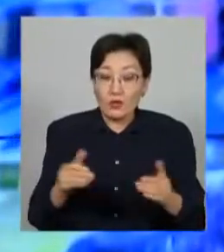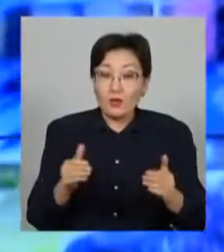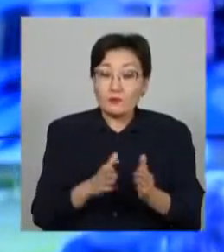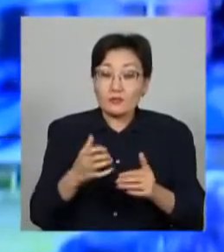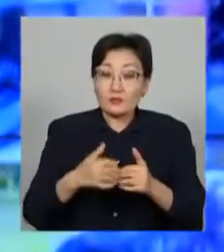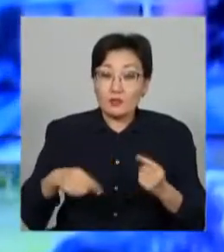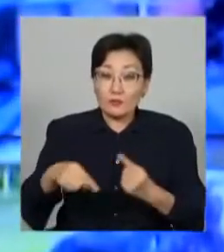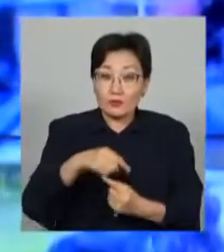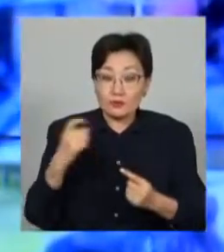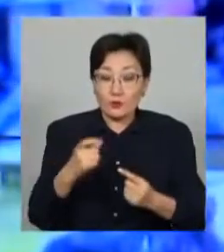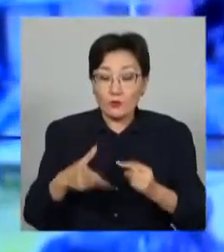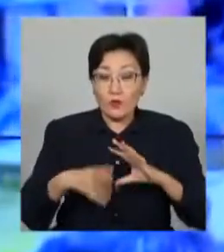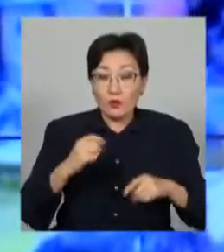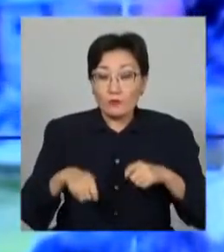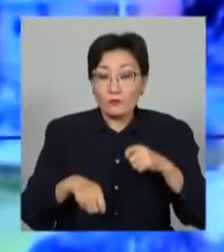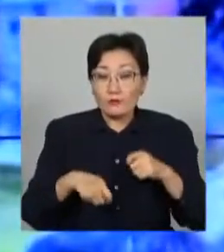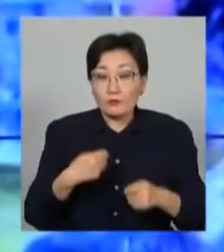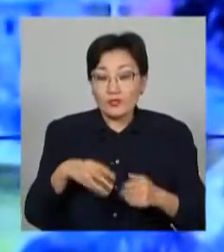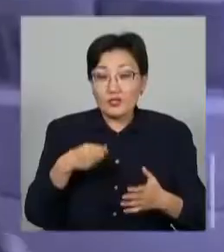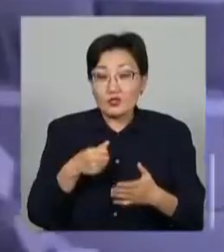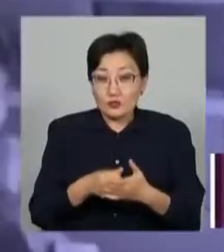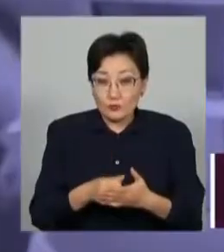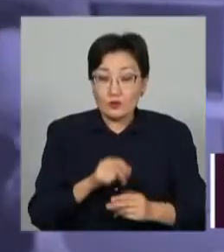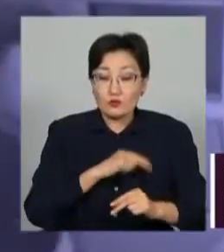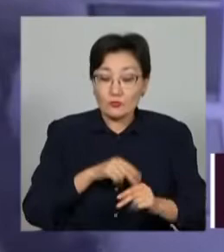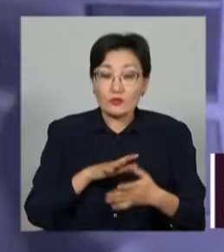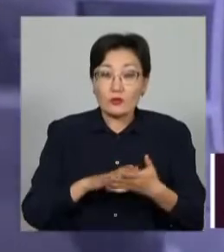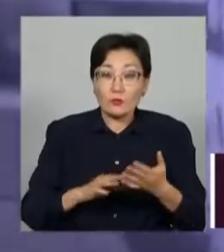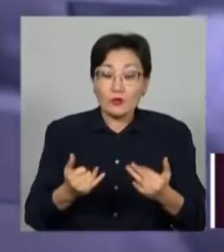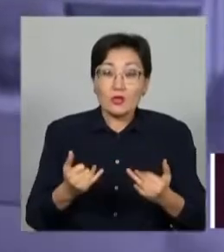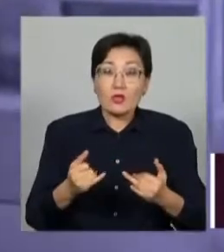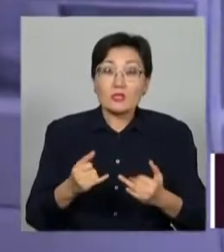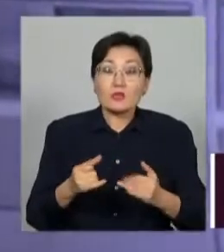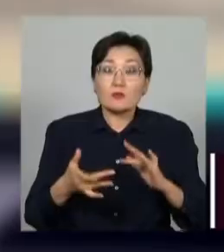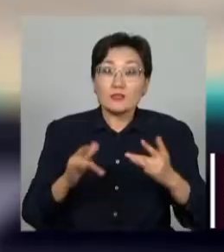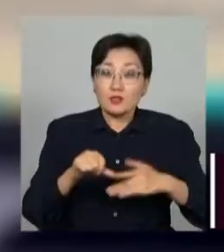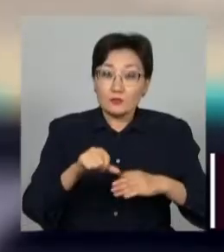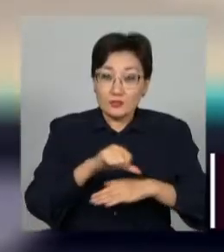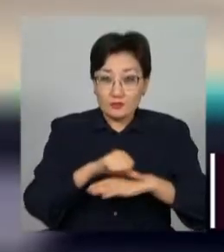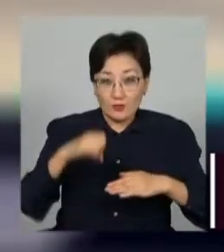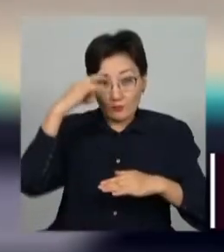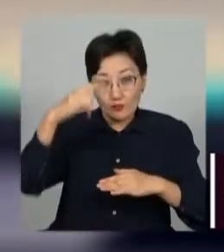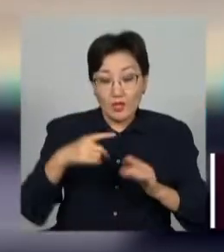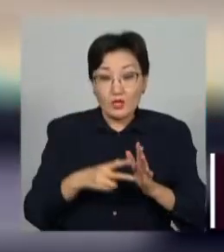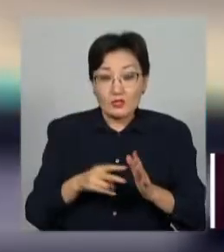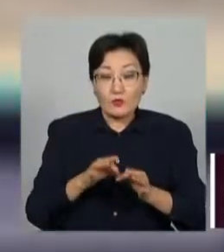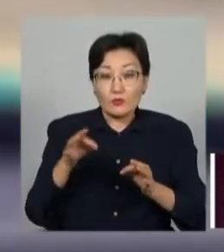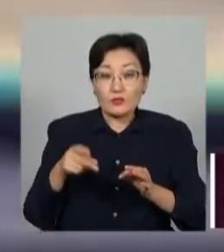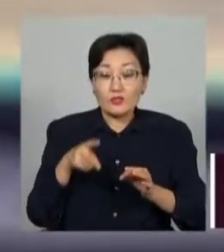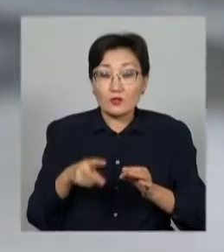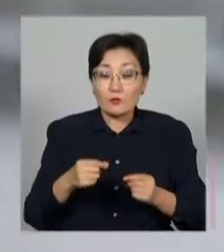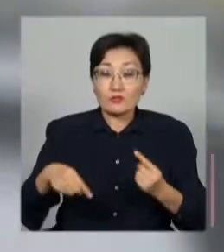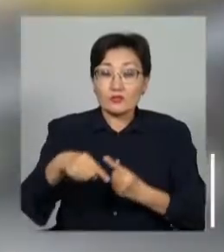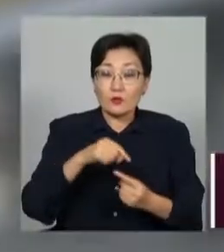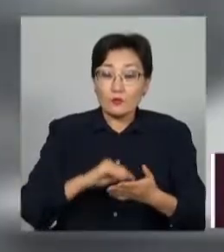орта бизнес иелеріне шығын көлемін өтеу жұмыстары әлі де жалғасуда. Бүгінге дейін InfoKazakhstan порталына еліміздің 7 өңірінен 2000